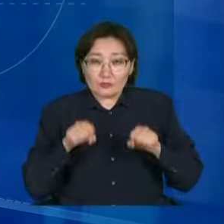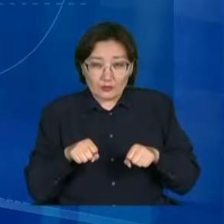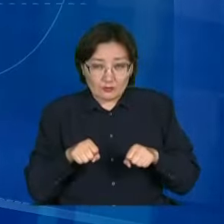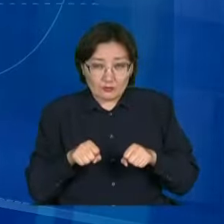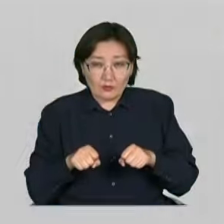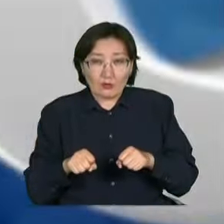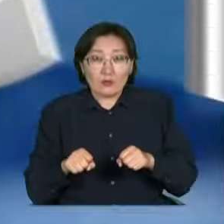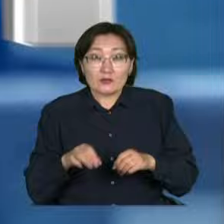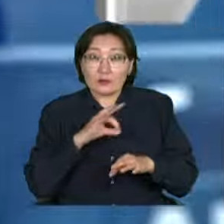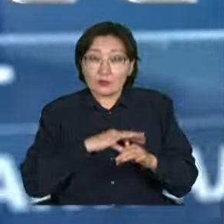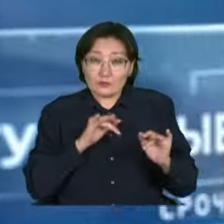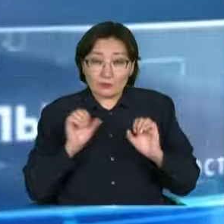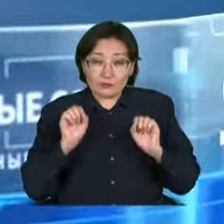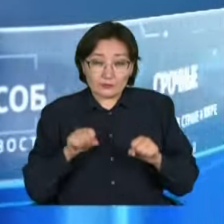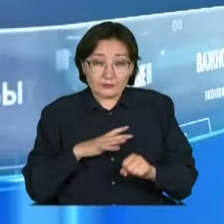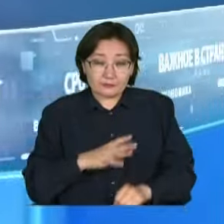делом?